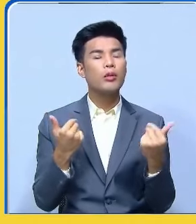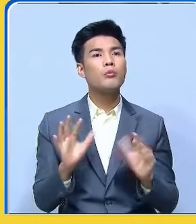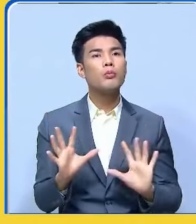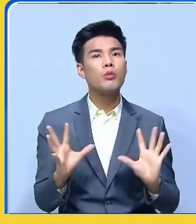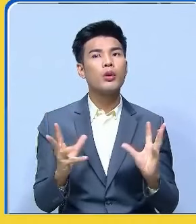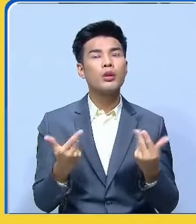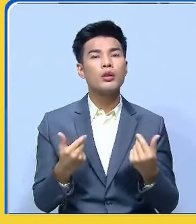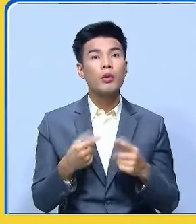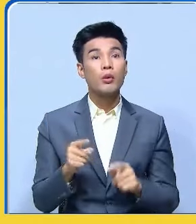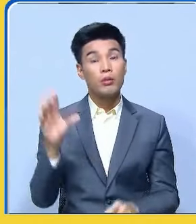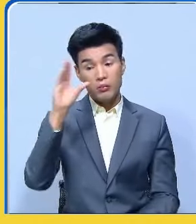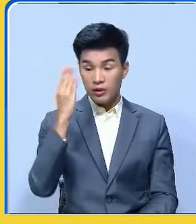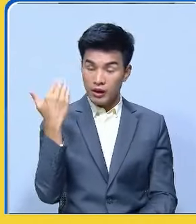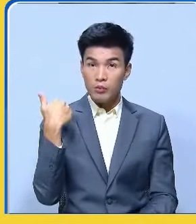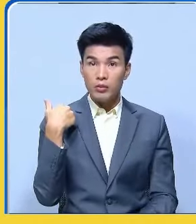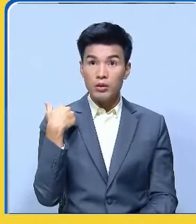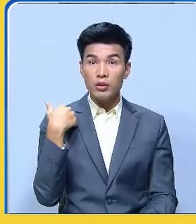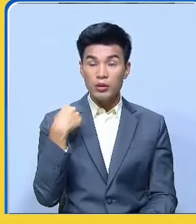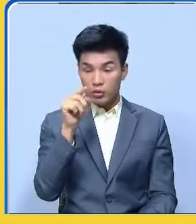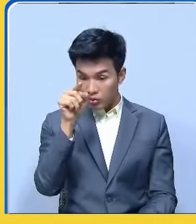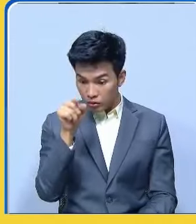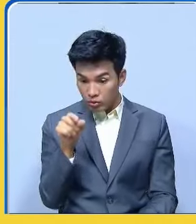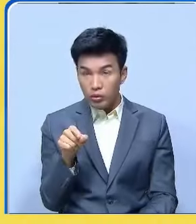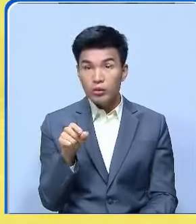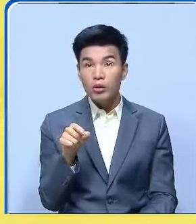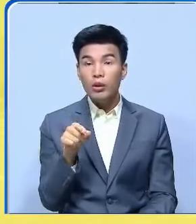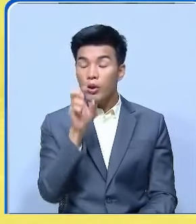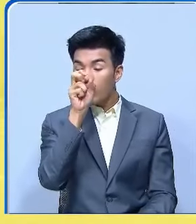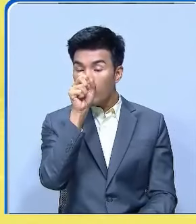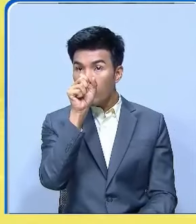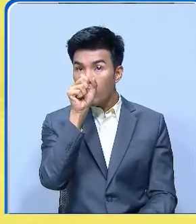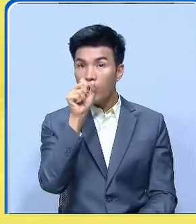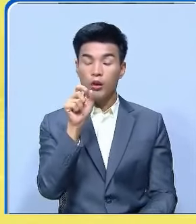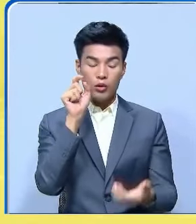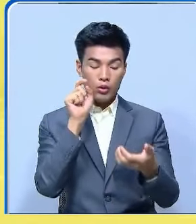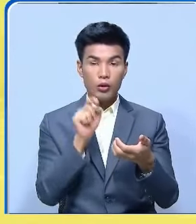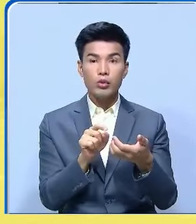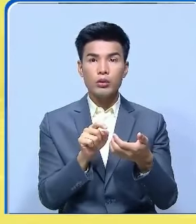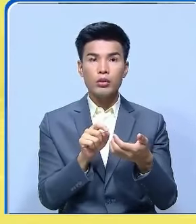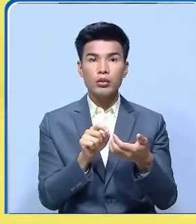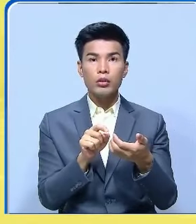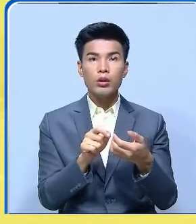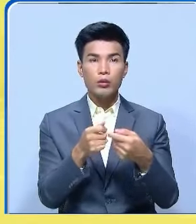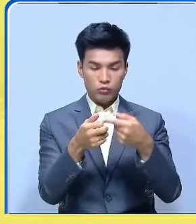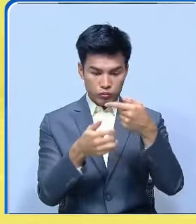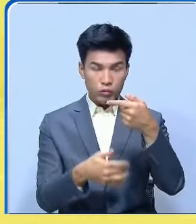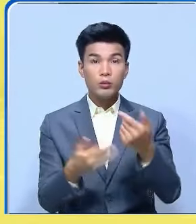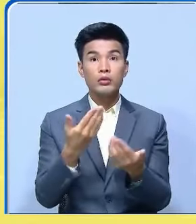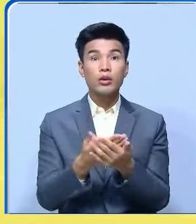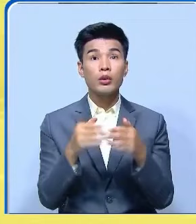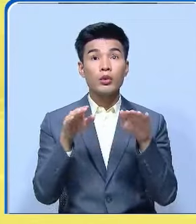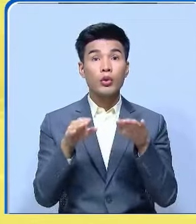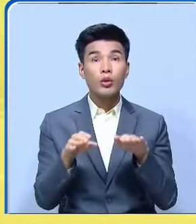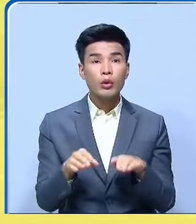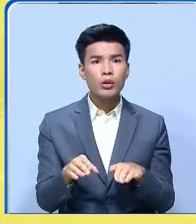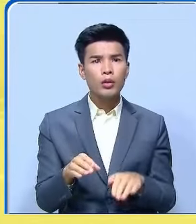เมื่อคืนเนี่ยปุ่มข้างๆกันที่ไม่เคยได้กดเนี่ยลองมันมีปุ่มให้ลองกดดูเป็นสลากลดราคา ค ่ ะ เราก็เล